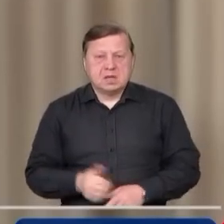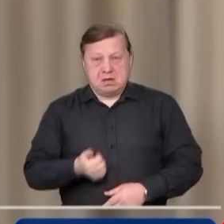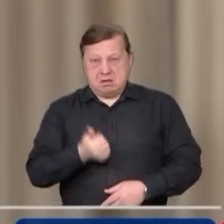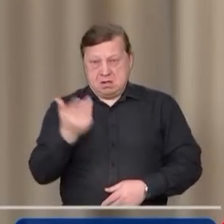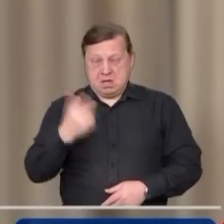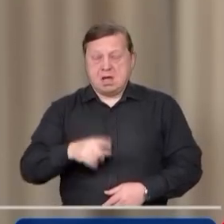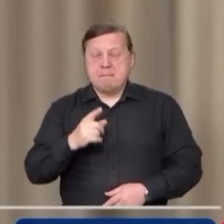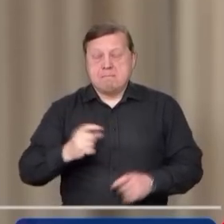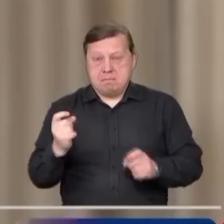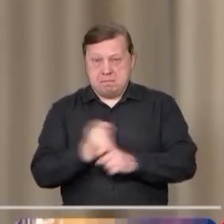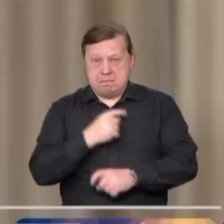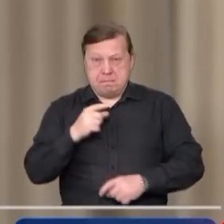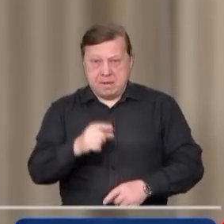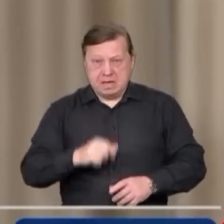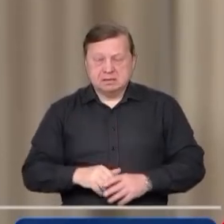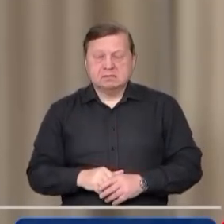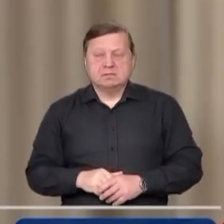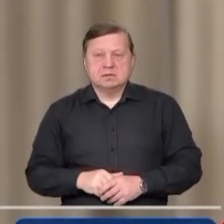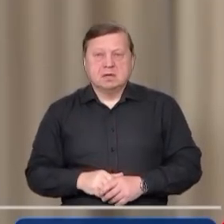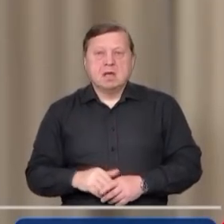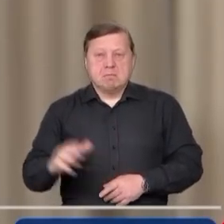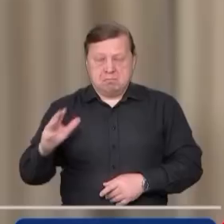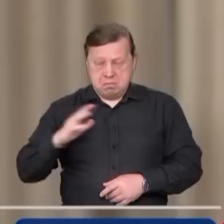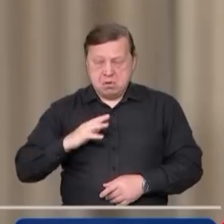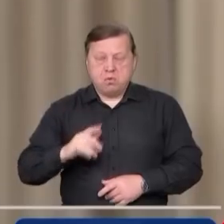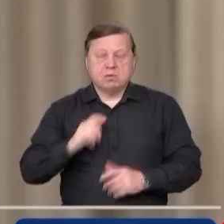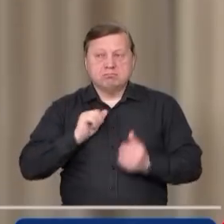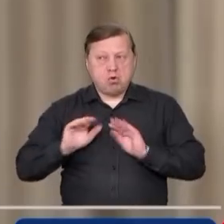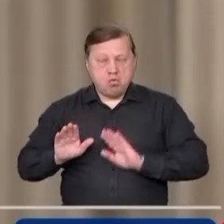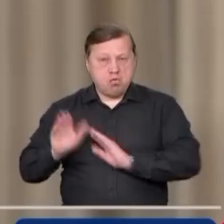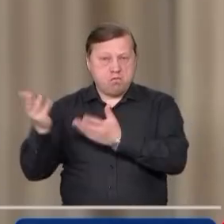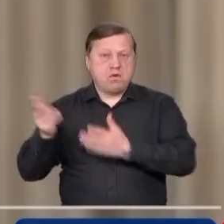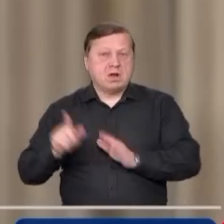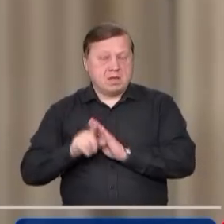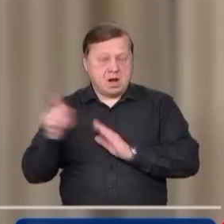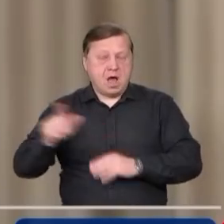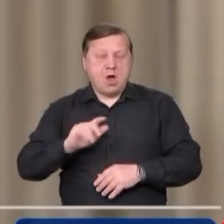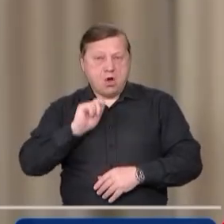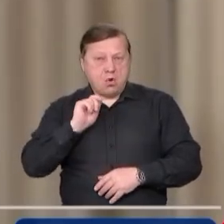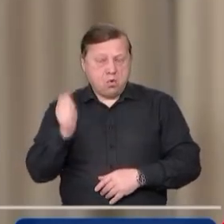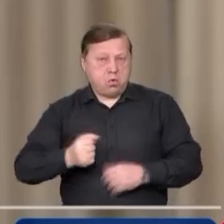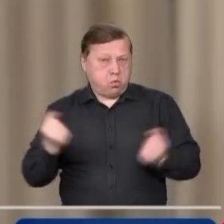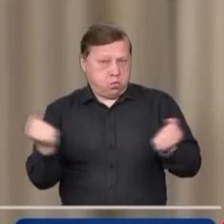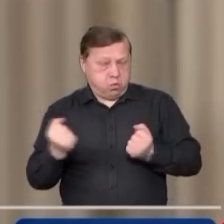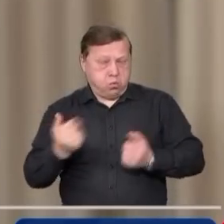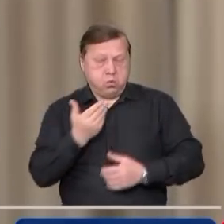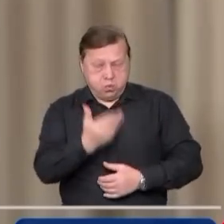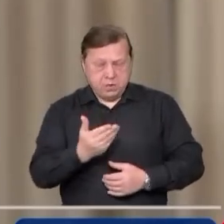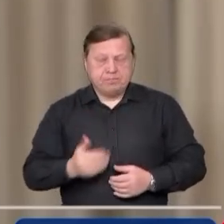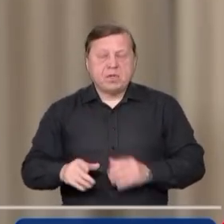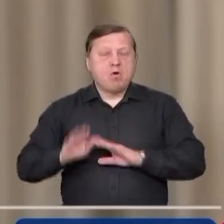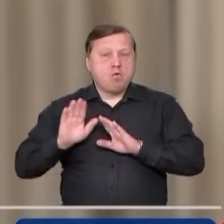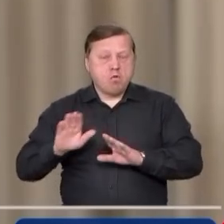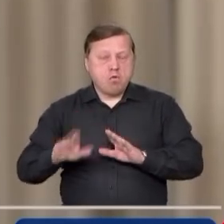z kluczowymi darami mającymi na celu ochronę nieba oraz obywateli